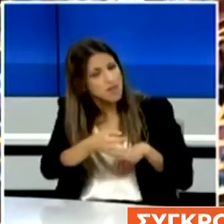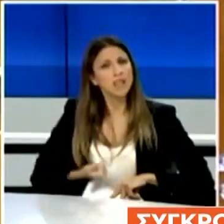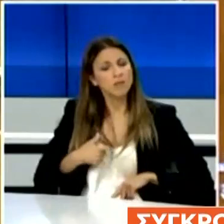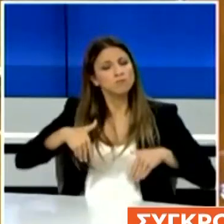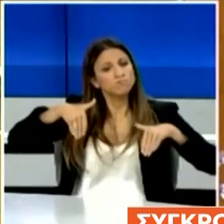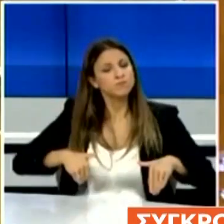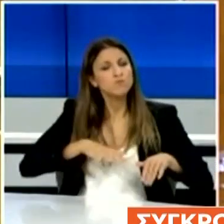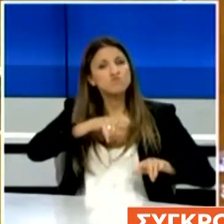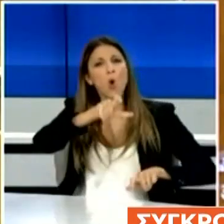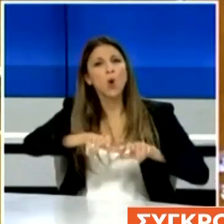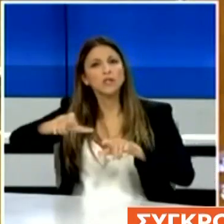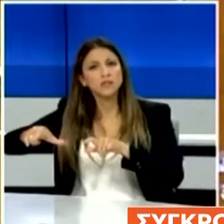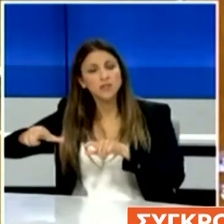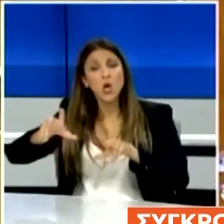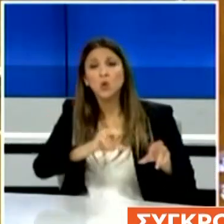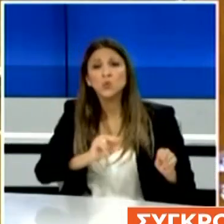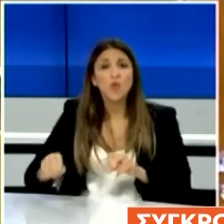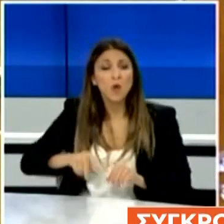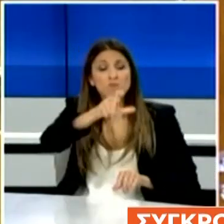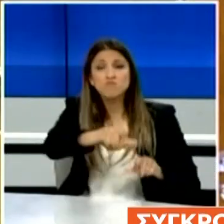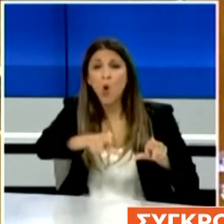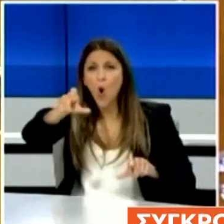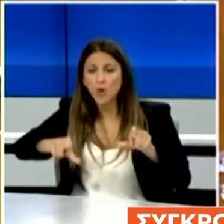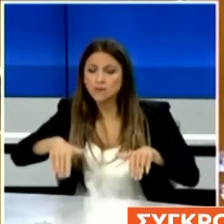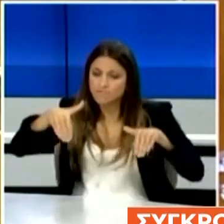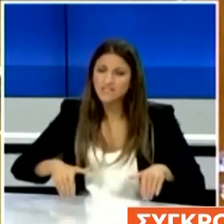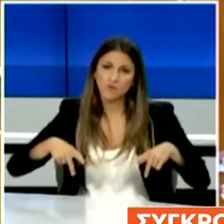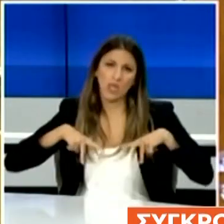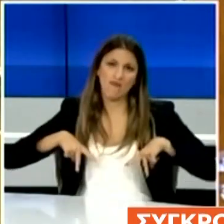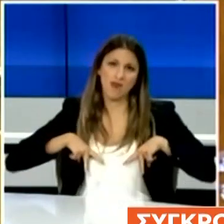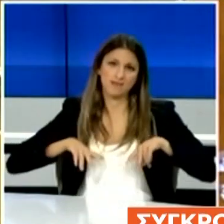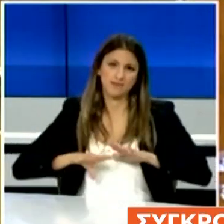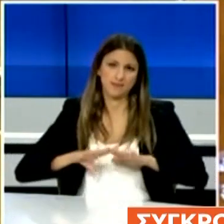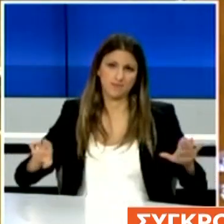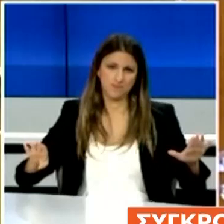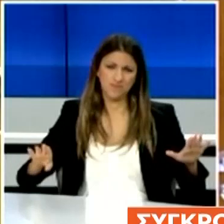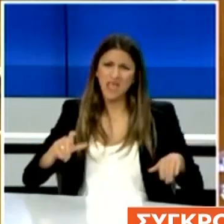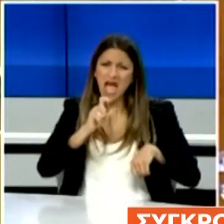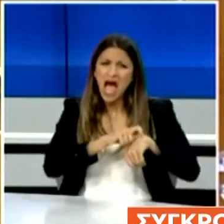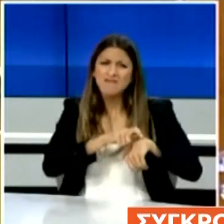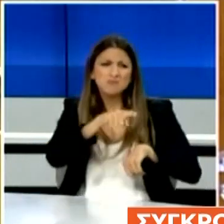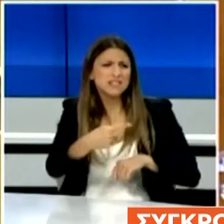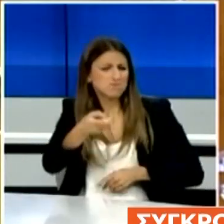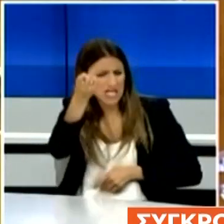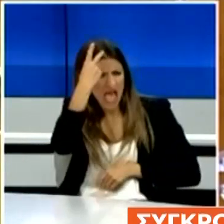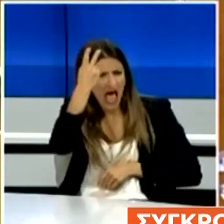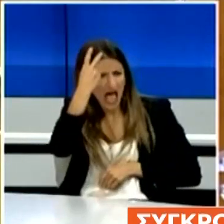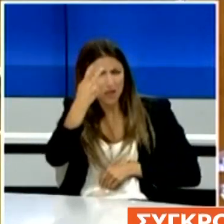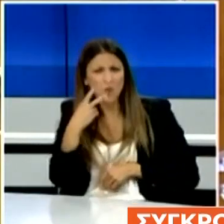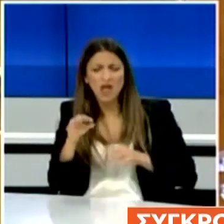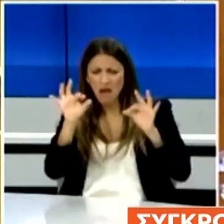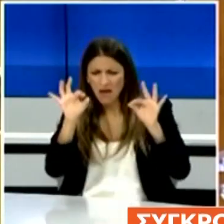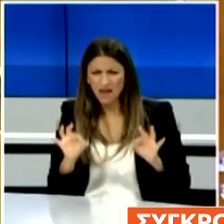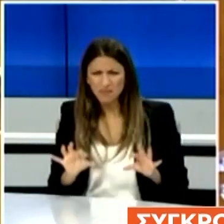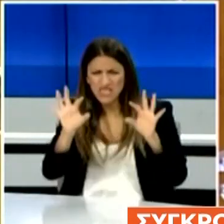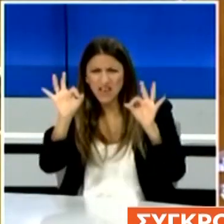έλεγχο. Επιστρέφω τη θρασίτατη κριτική περί αντιδημοκρατικών ρυθμίσεων από